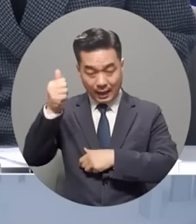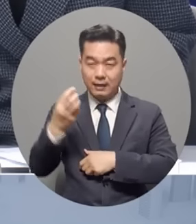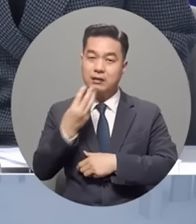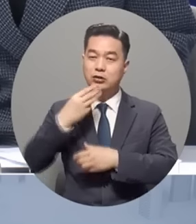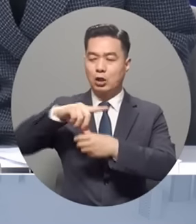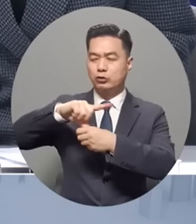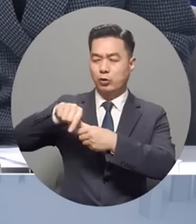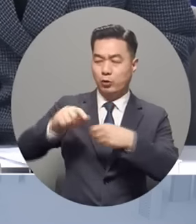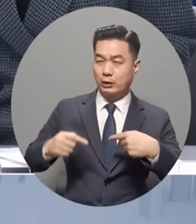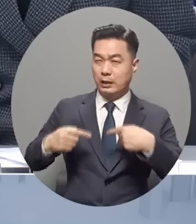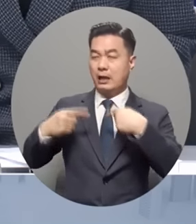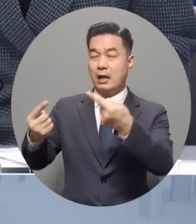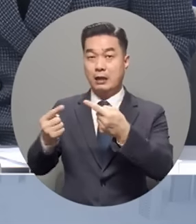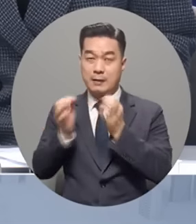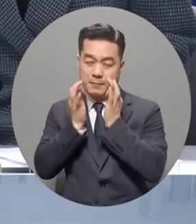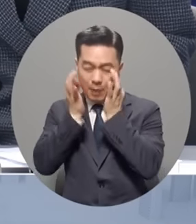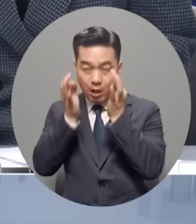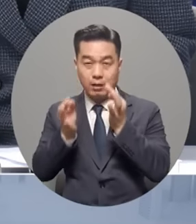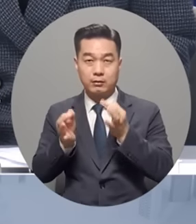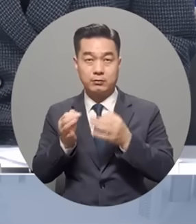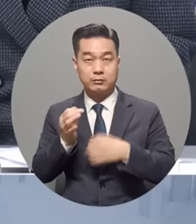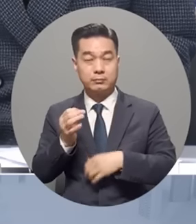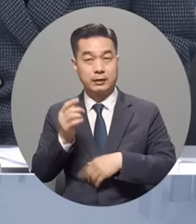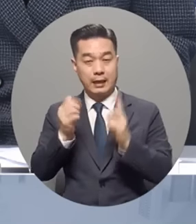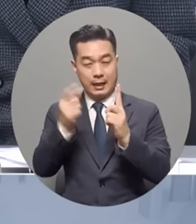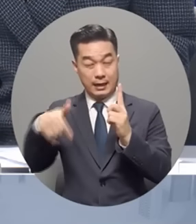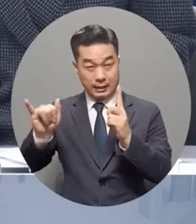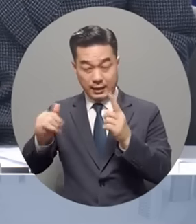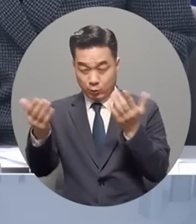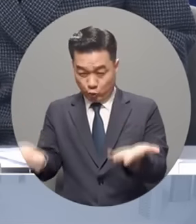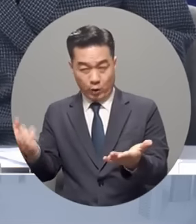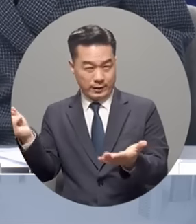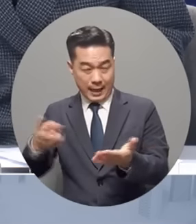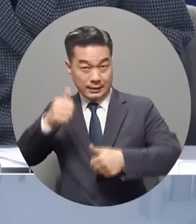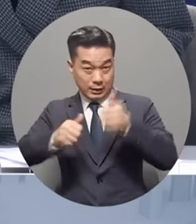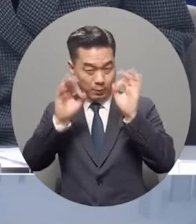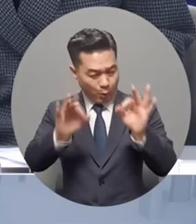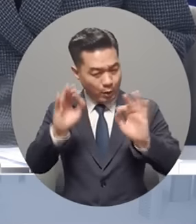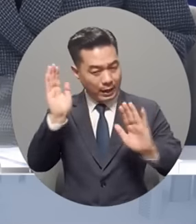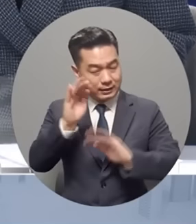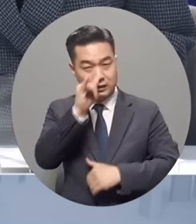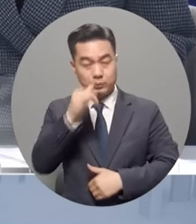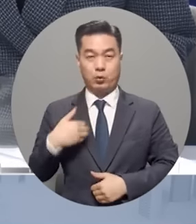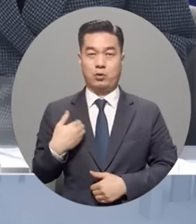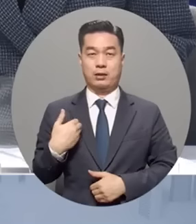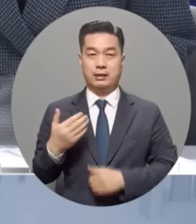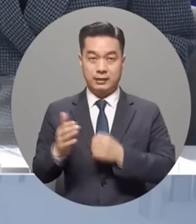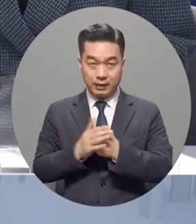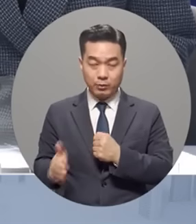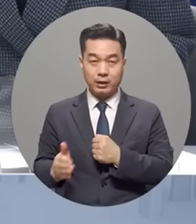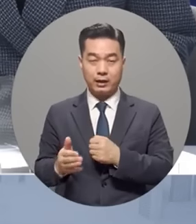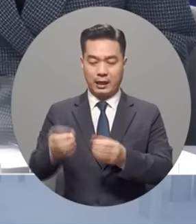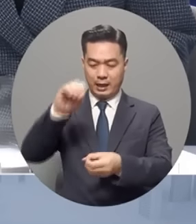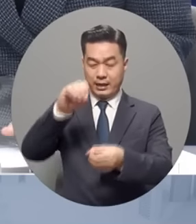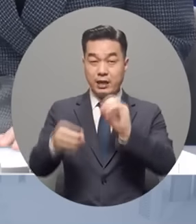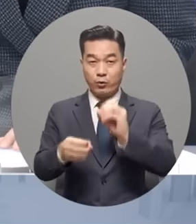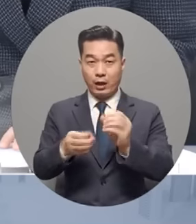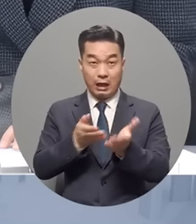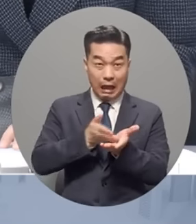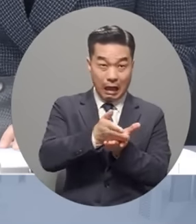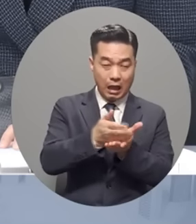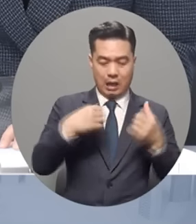진학을 희망하면서 반수나 재수를 준비할 수도 있습니다음 하지만이 때문에이 공개 인재 유출을 우려하는 목소리도 더